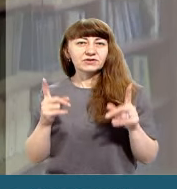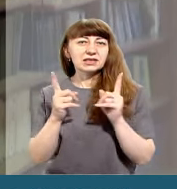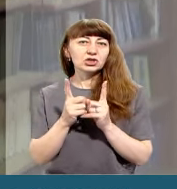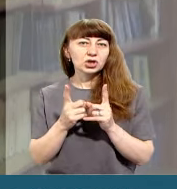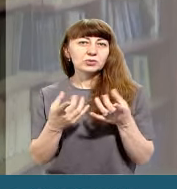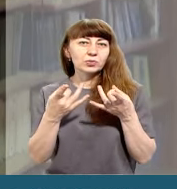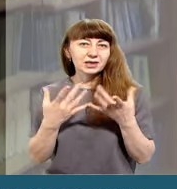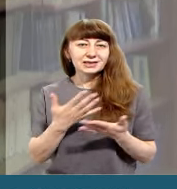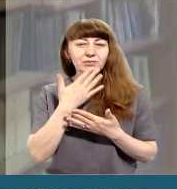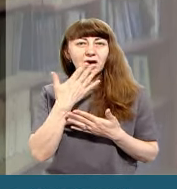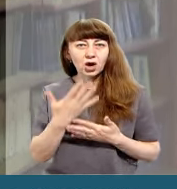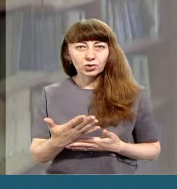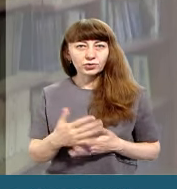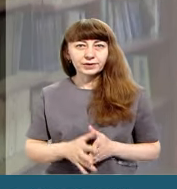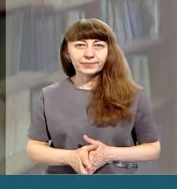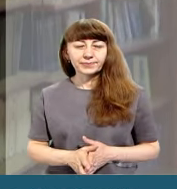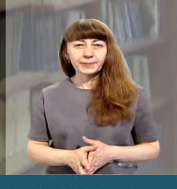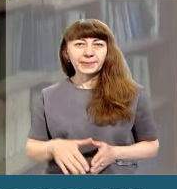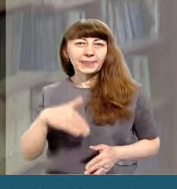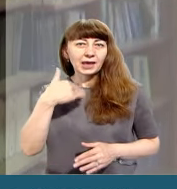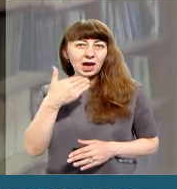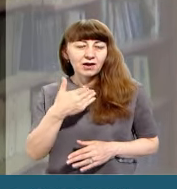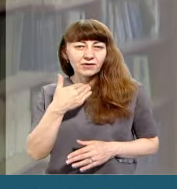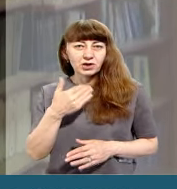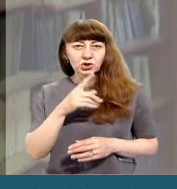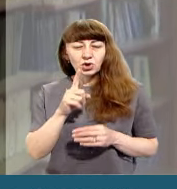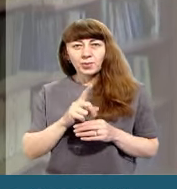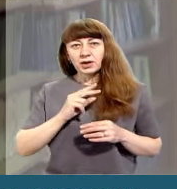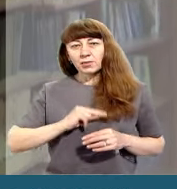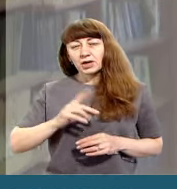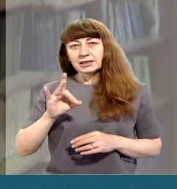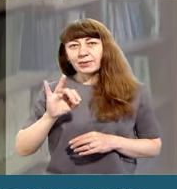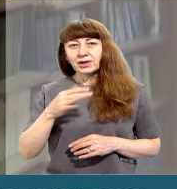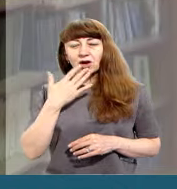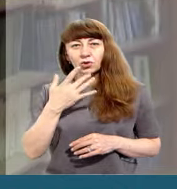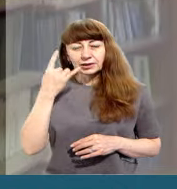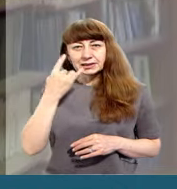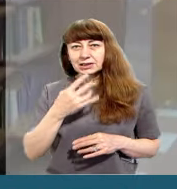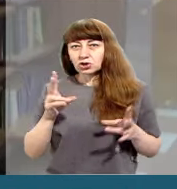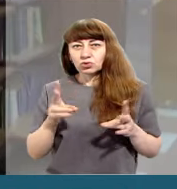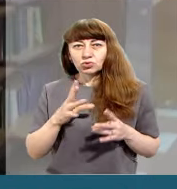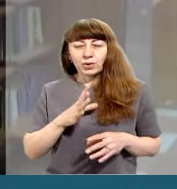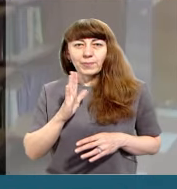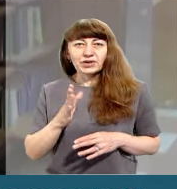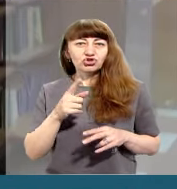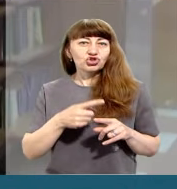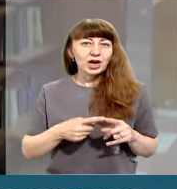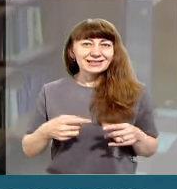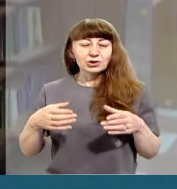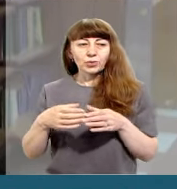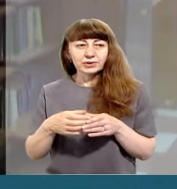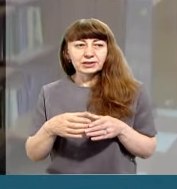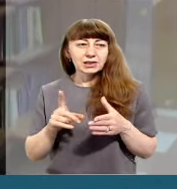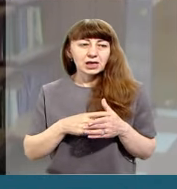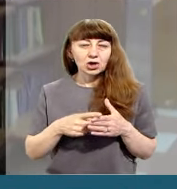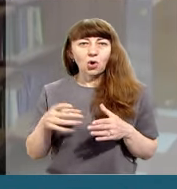с обычным народом, говоря о том, что для того, чтобы работать в Ассамблее народа Казахстана, не обязательно быть частью того или иного общественного объединения,